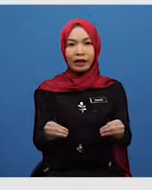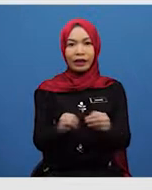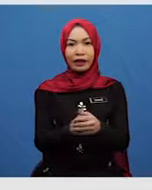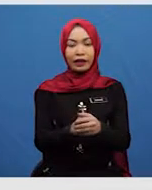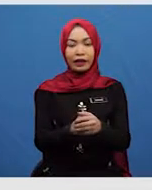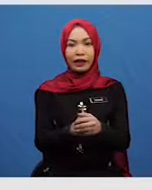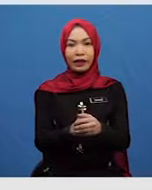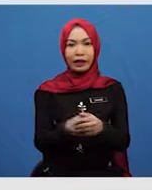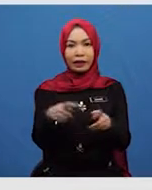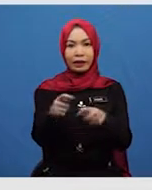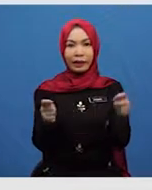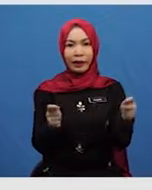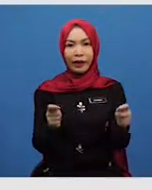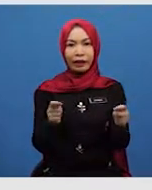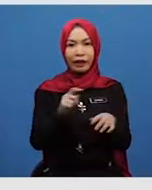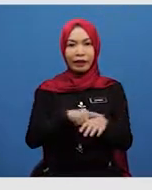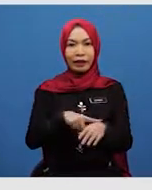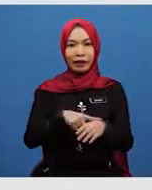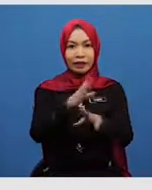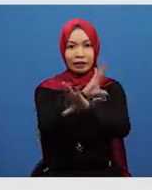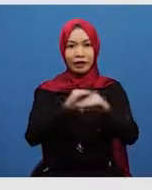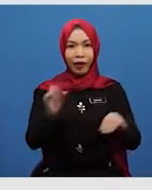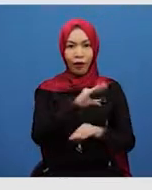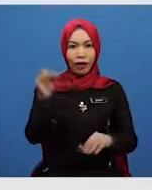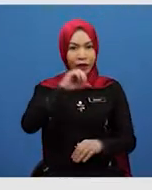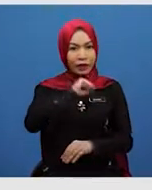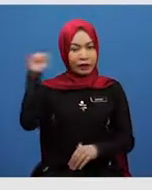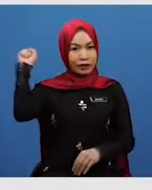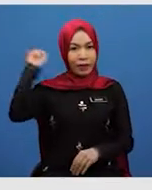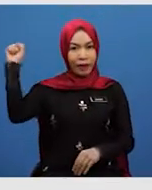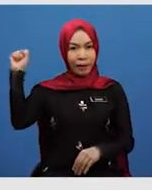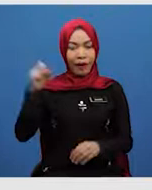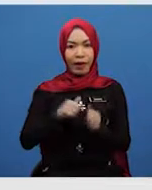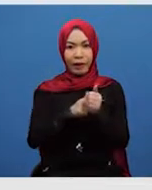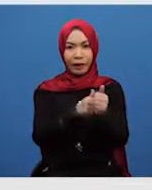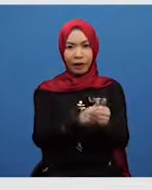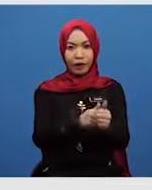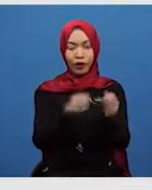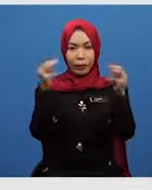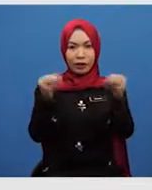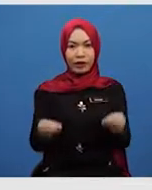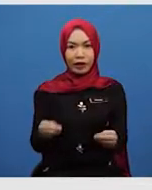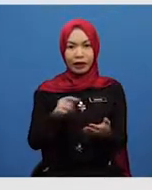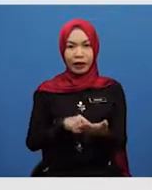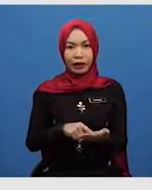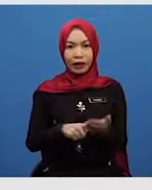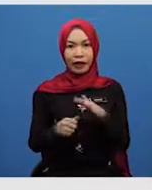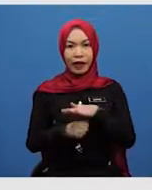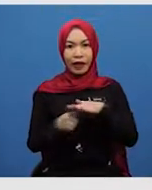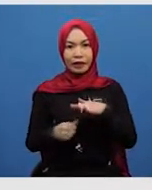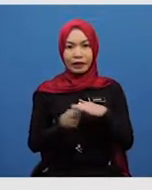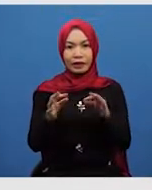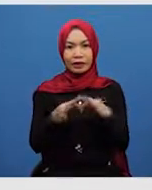juga sapa mengikut masyarakat ini asas yang penting sekali ialah pegangan